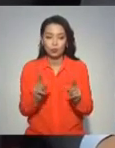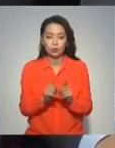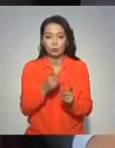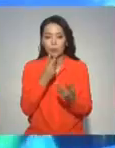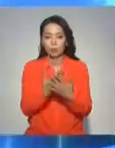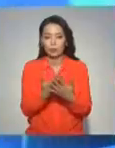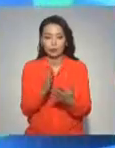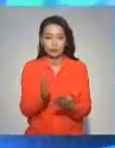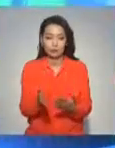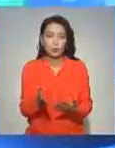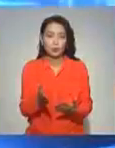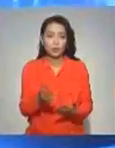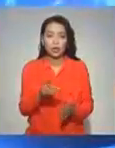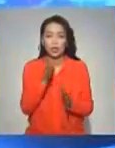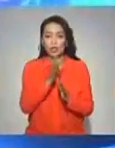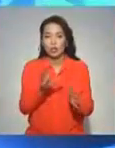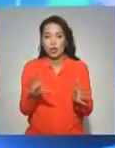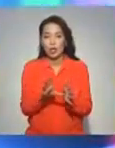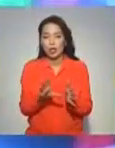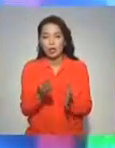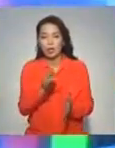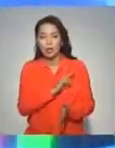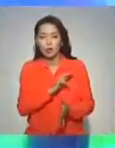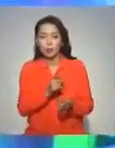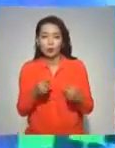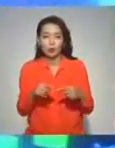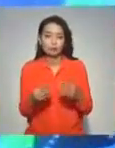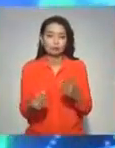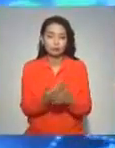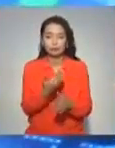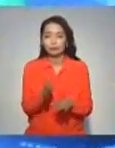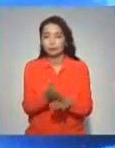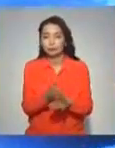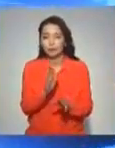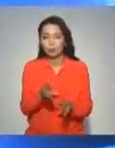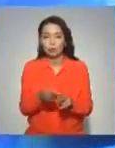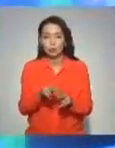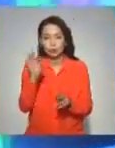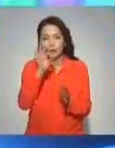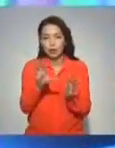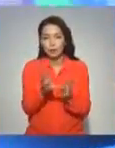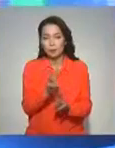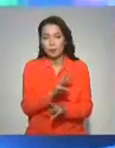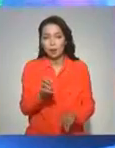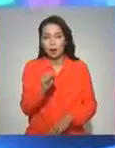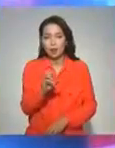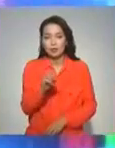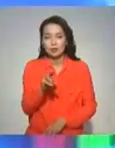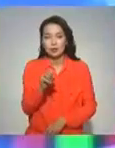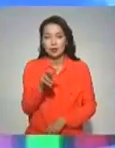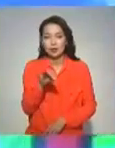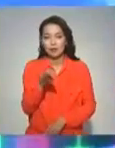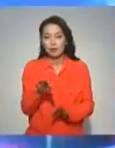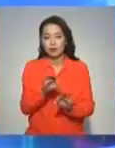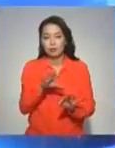етеді. Жылу энергетикасы саласындағы құзыреттер қайтадан бөлінеді. Бұл туралы энергетика министрі Алмасадам Сәтқалиев айтты.